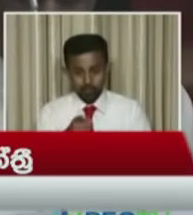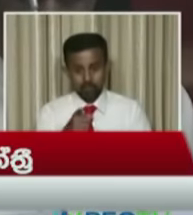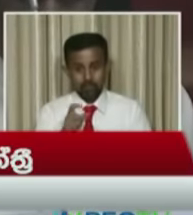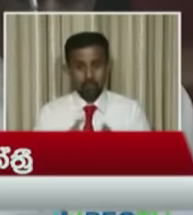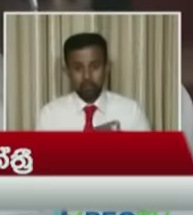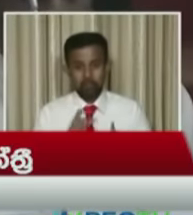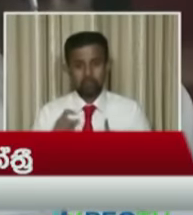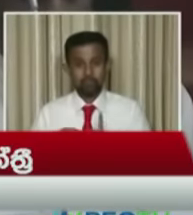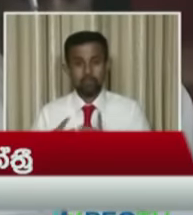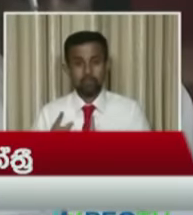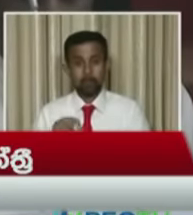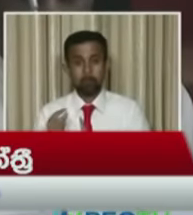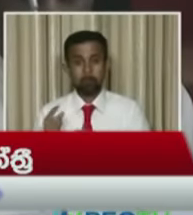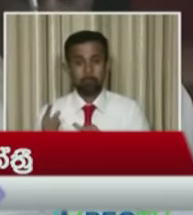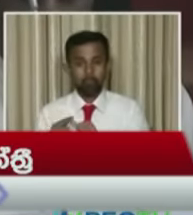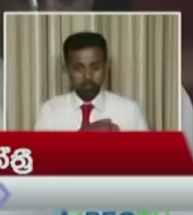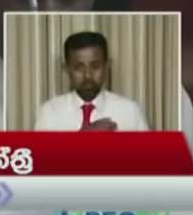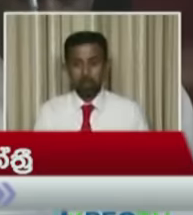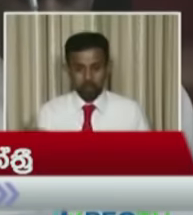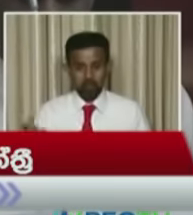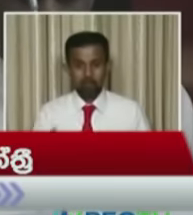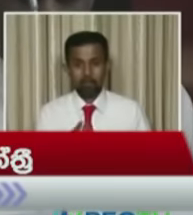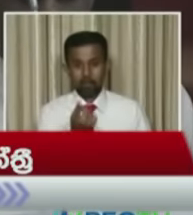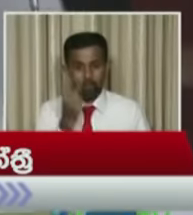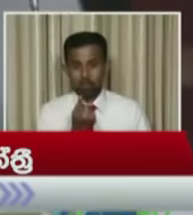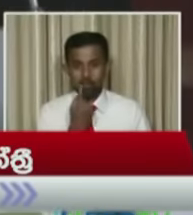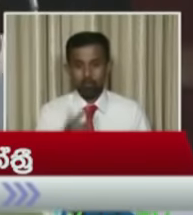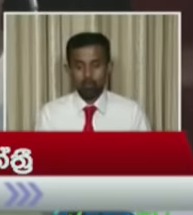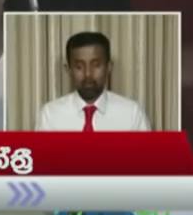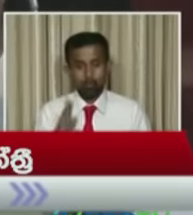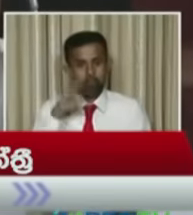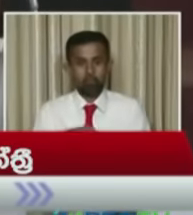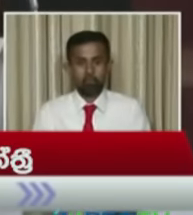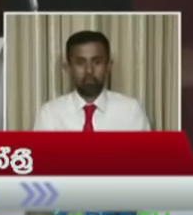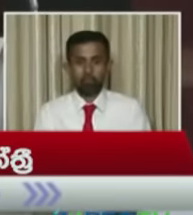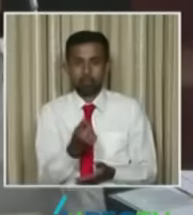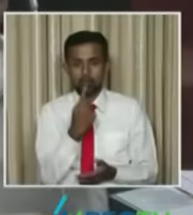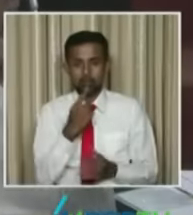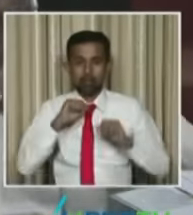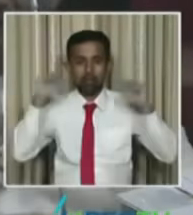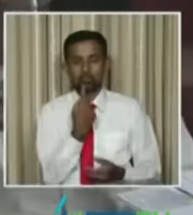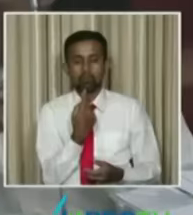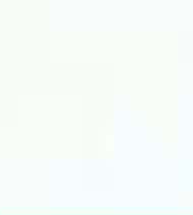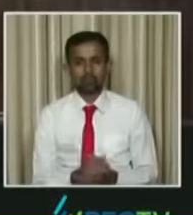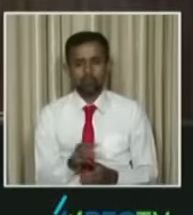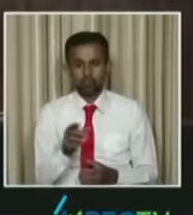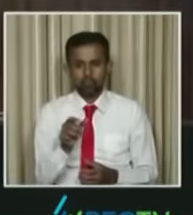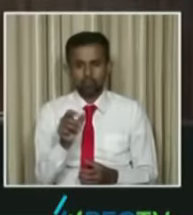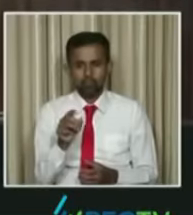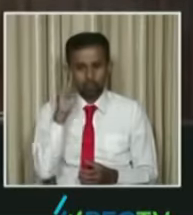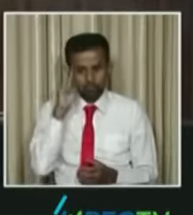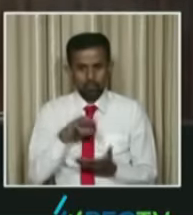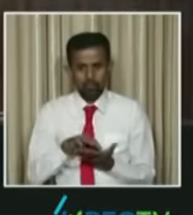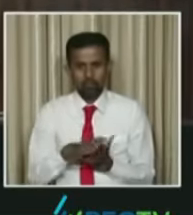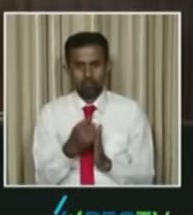කෝප් එක කෝපායක විපක්ෂයේ මන්ත්‍රීවරයෙක් දෙන්න කියලා. ඔබතුමා දෙන්න පොරොන්දු වුණා. පොරොන්දුනේ අරගලේ කාලේ. අරගලේ ඉවුරුරා විතරයි බෑ කිව්වා. හරි. ස්ථාවර නියෝග